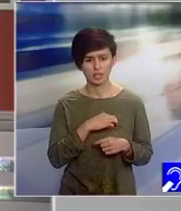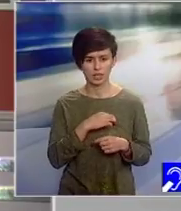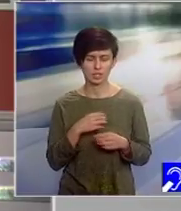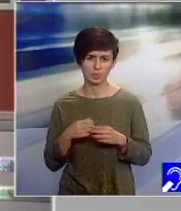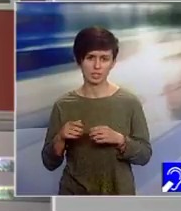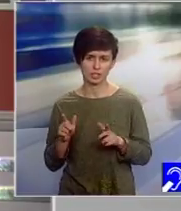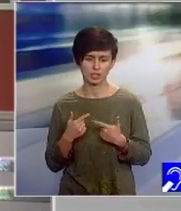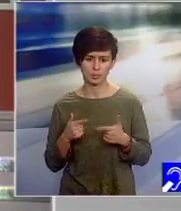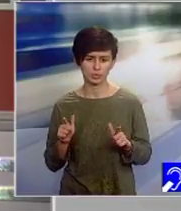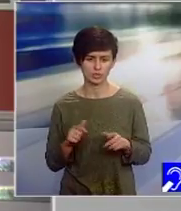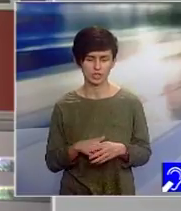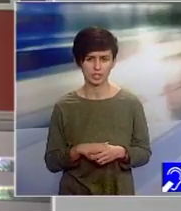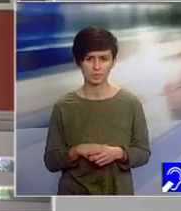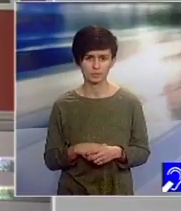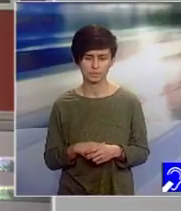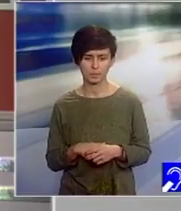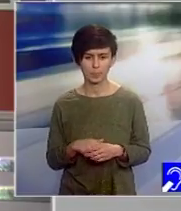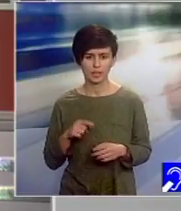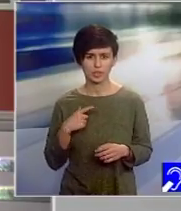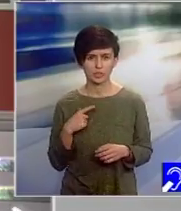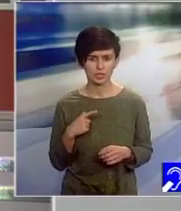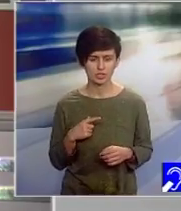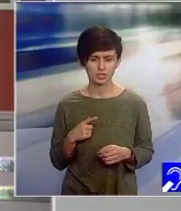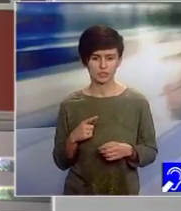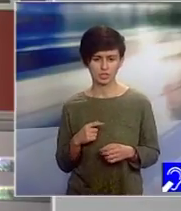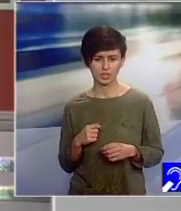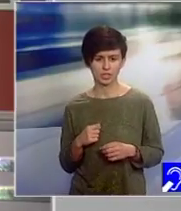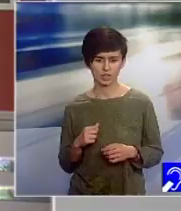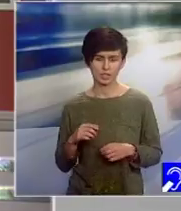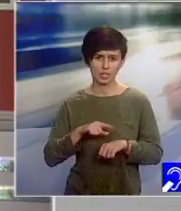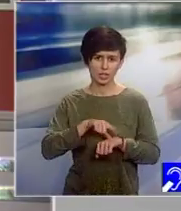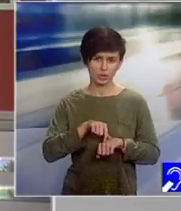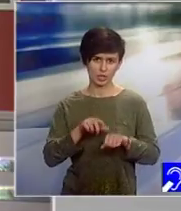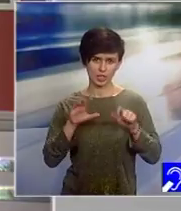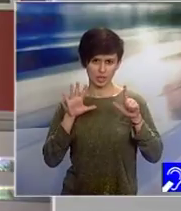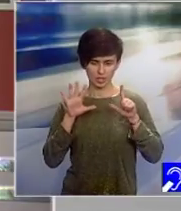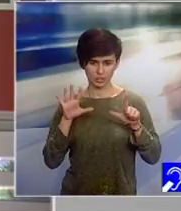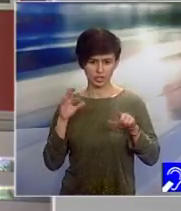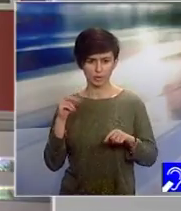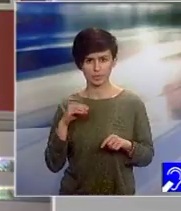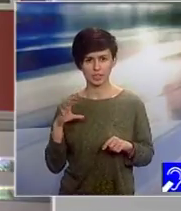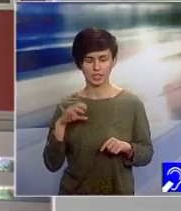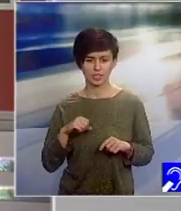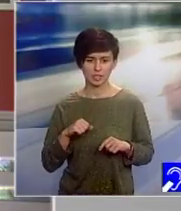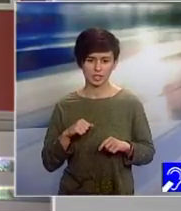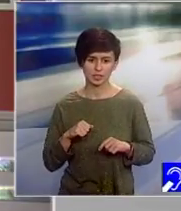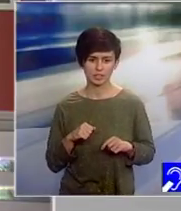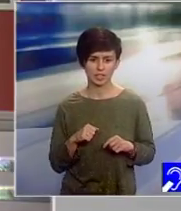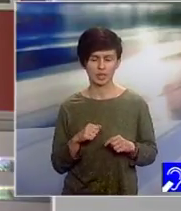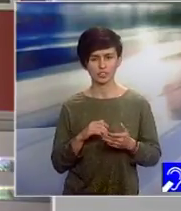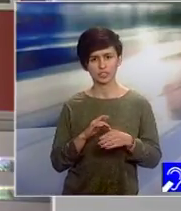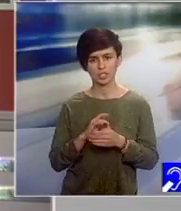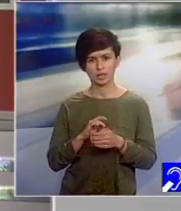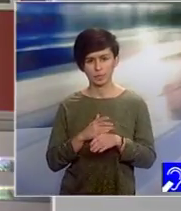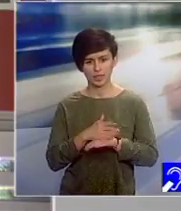Artur Cavranovski Adila Sechei. Și vor avea loc seara undeva. La ora 19 în fiecare seară, intrarea este liberă după serviciu. Exclusiv cele